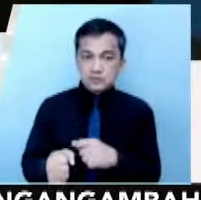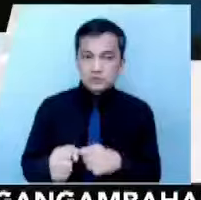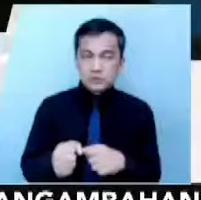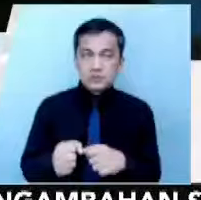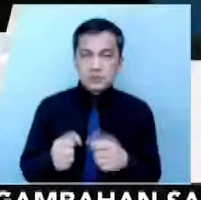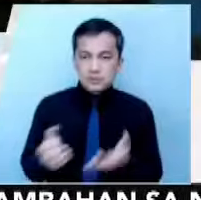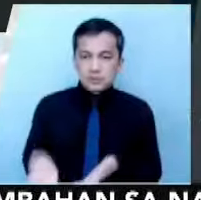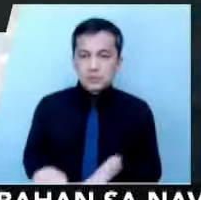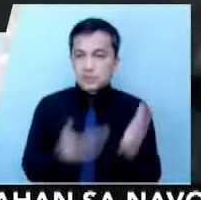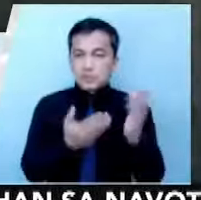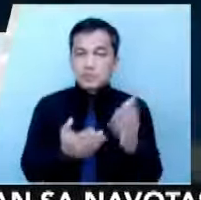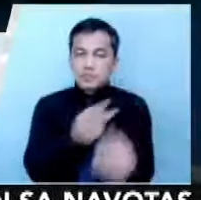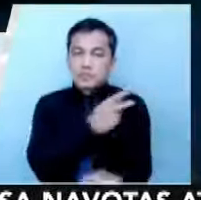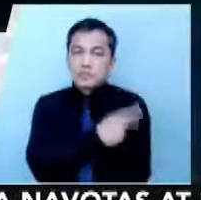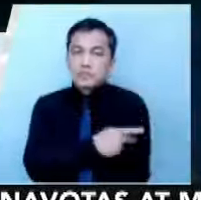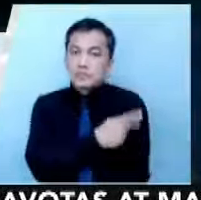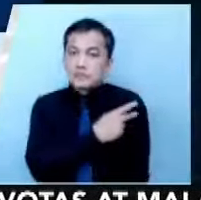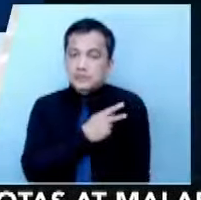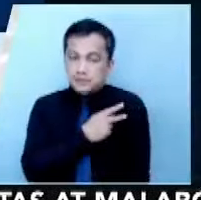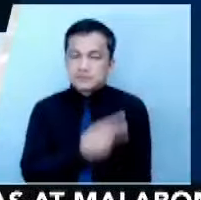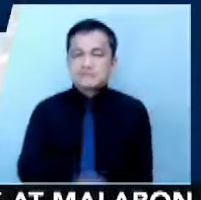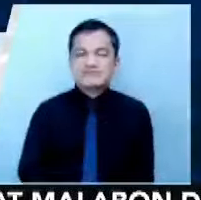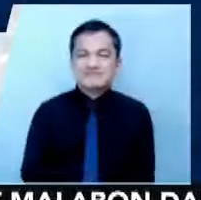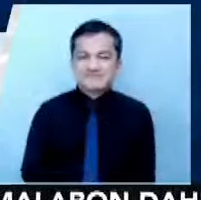ating pasyente.